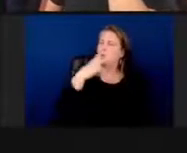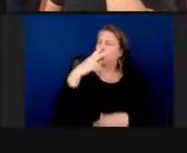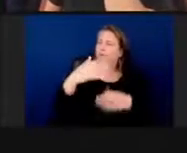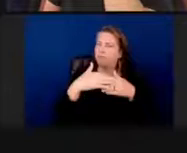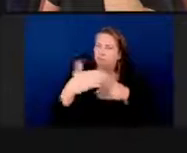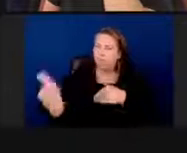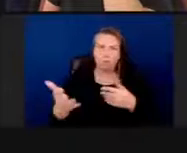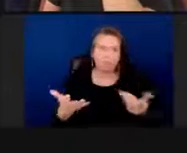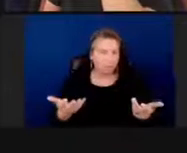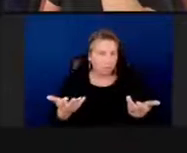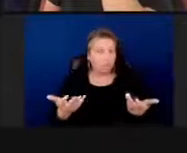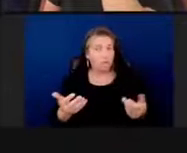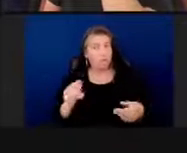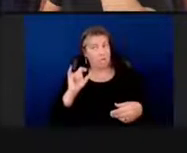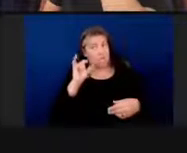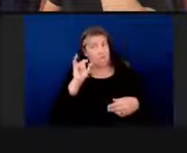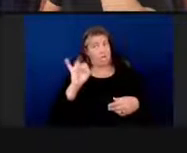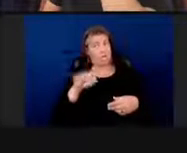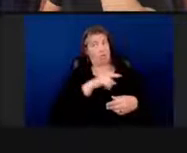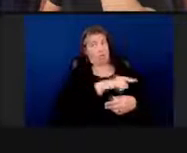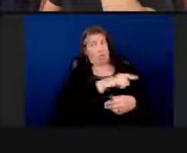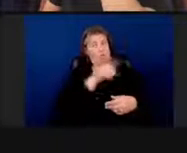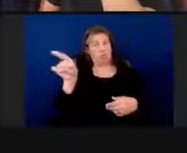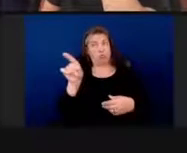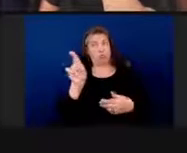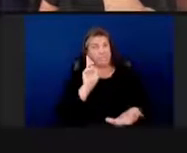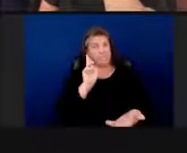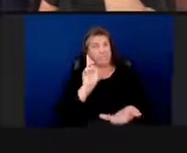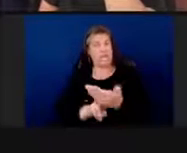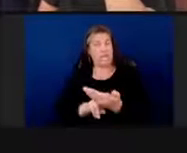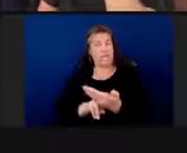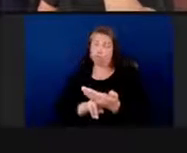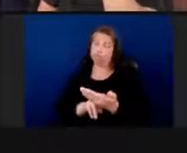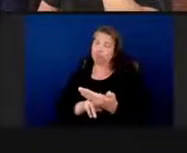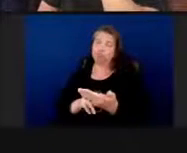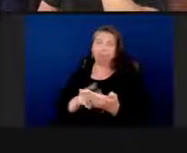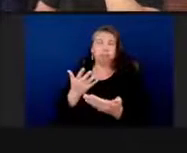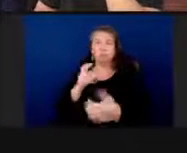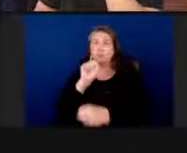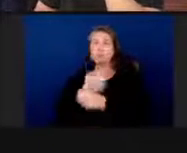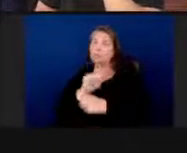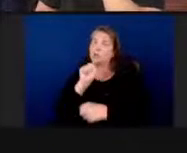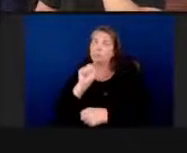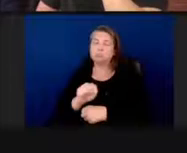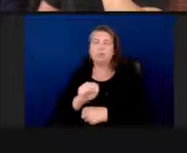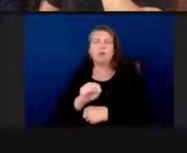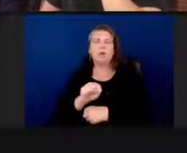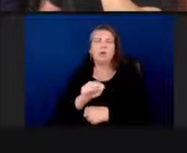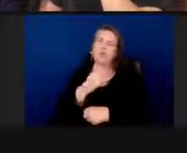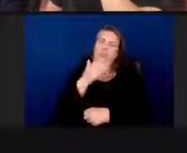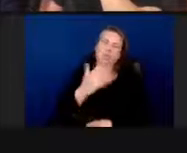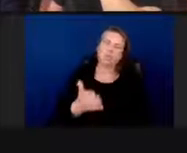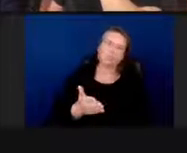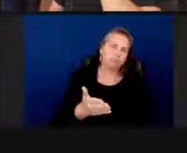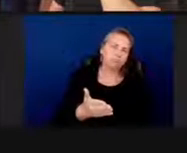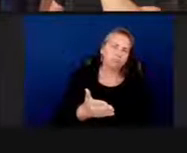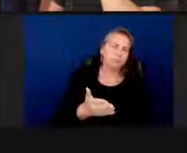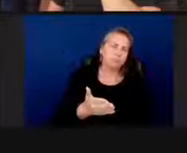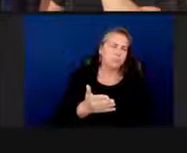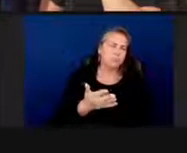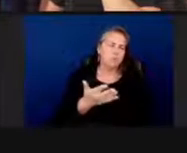حسنا، أنا دائما أقول بأن هذه مسألة مهمة للغاية. طبعا